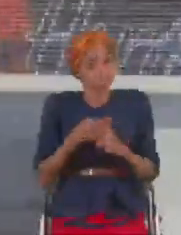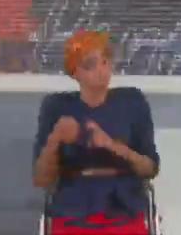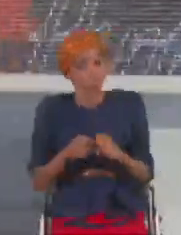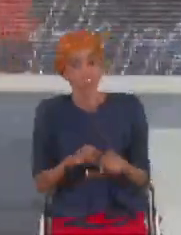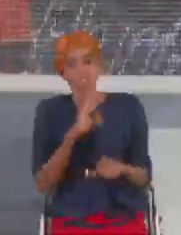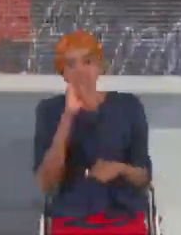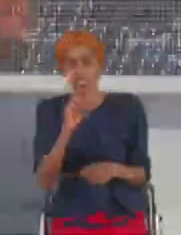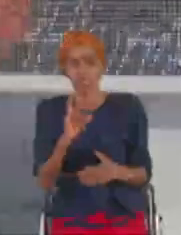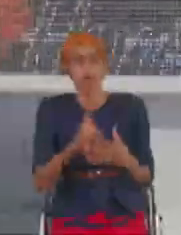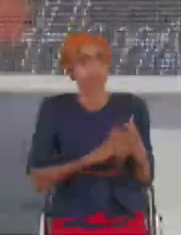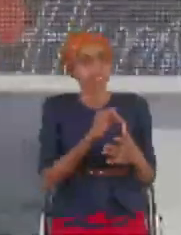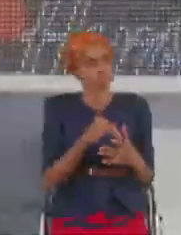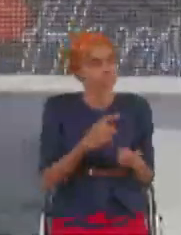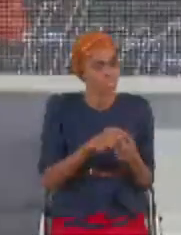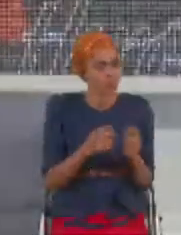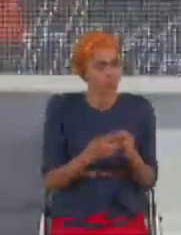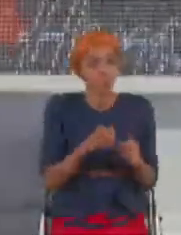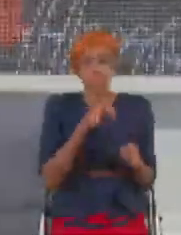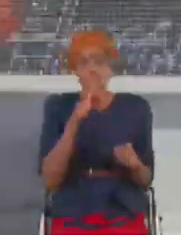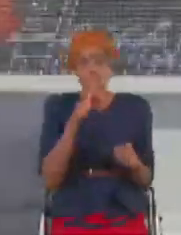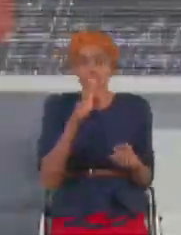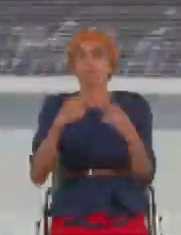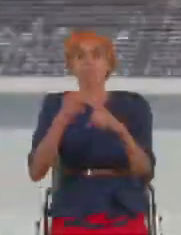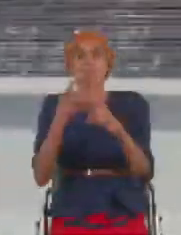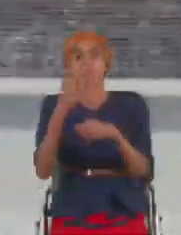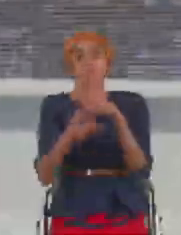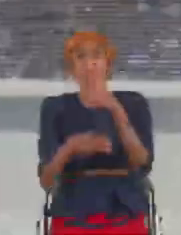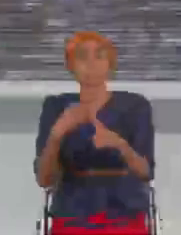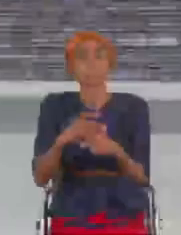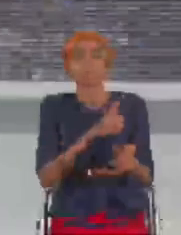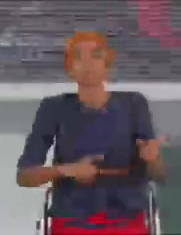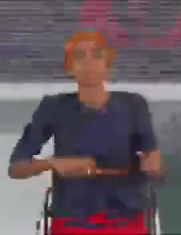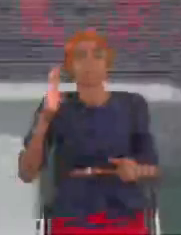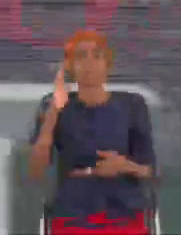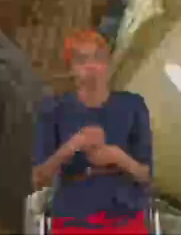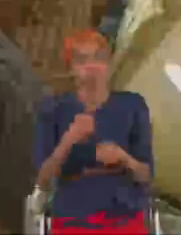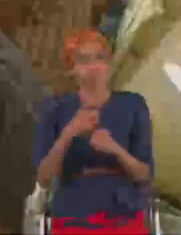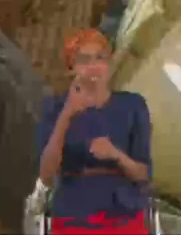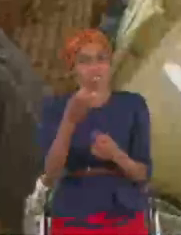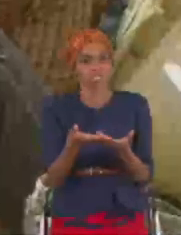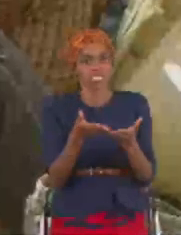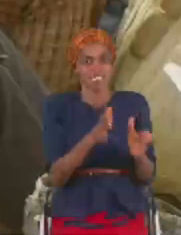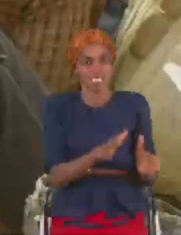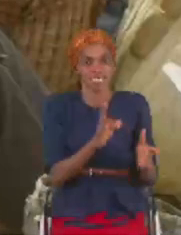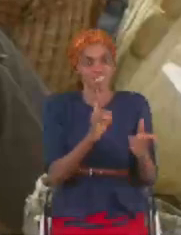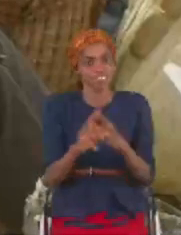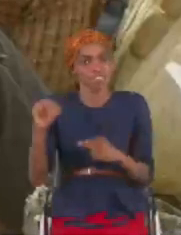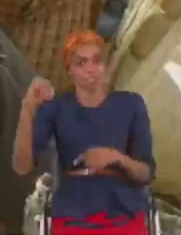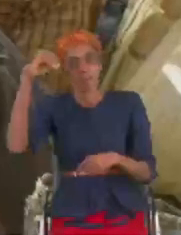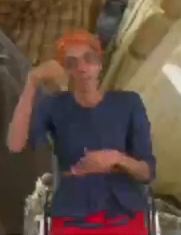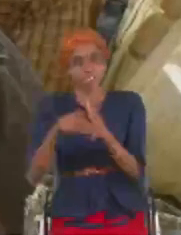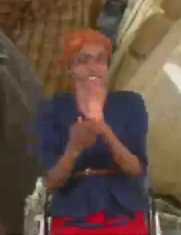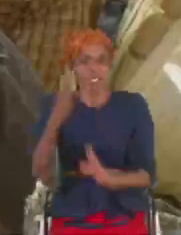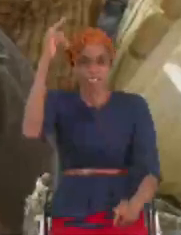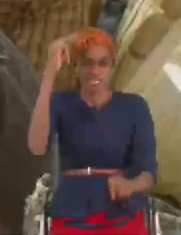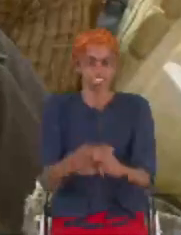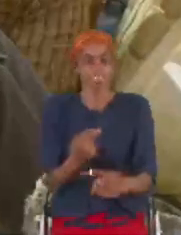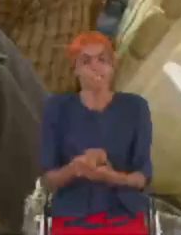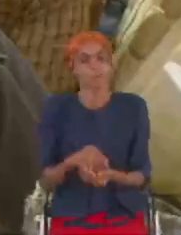quelles que soient les affections qui vient du monde dieu deux furent en ce que tu sois mort au nom de